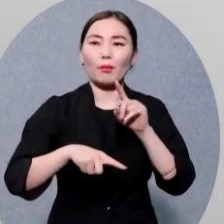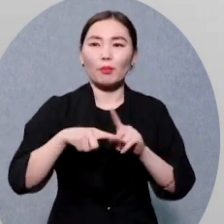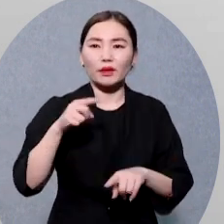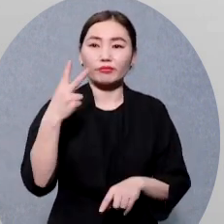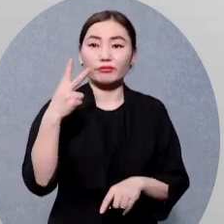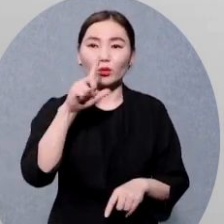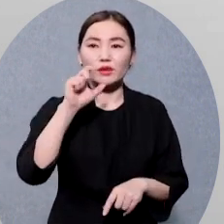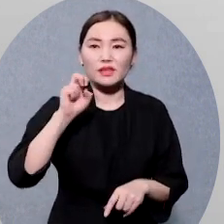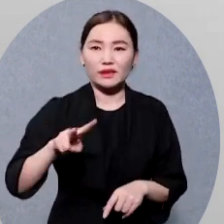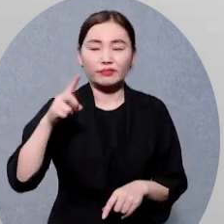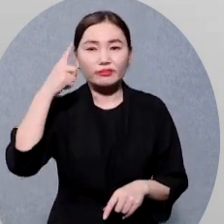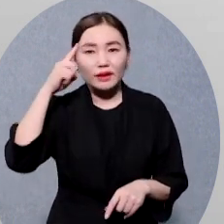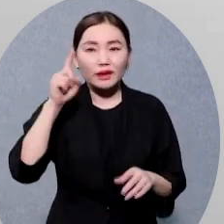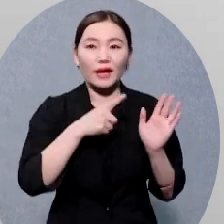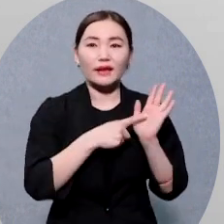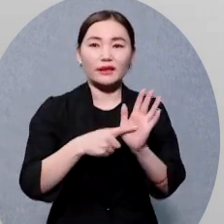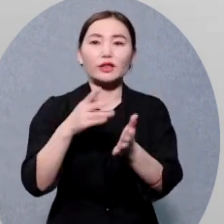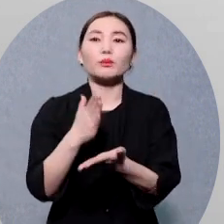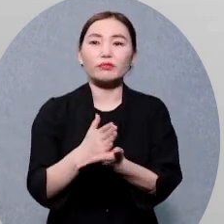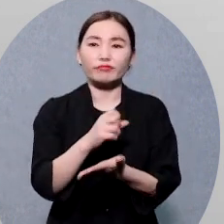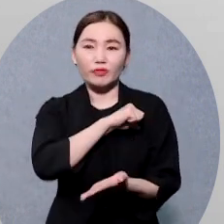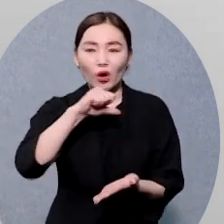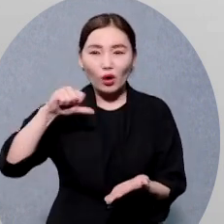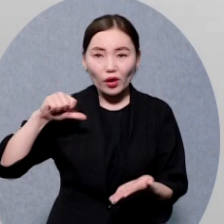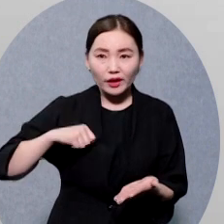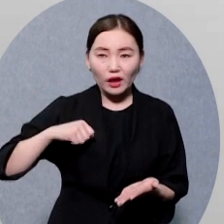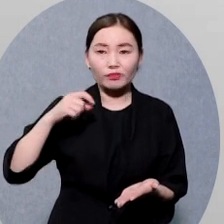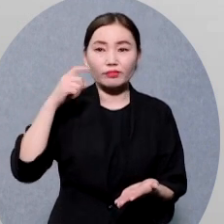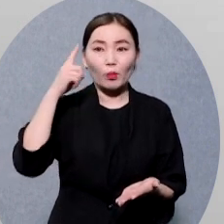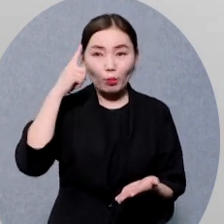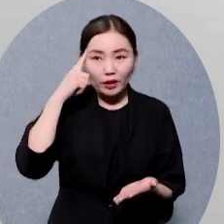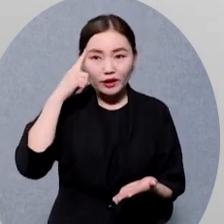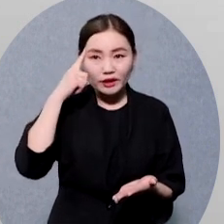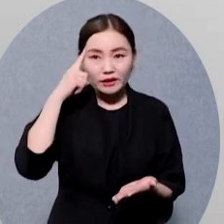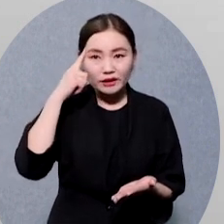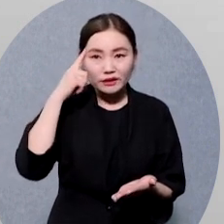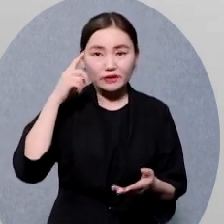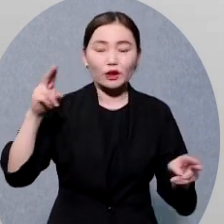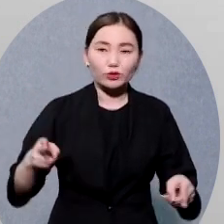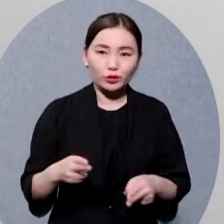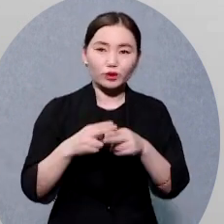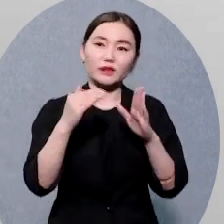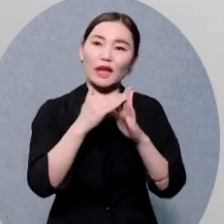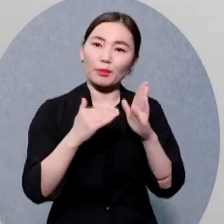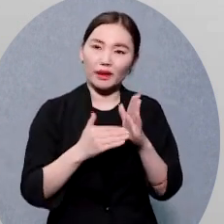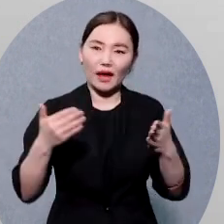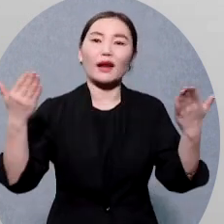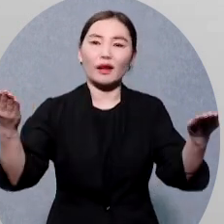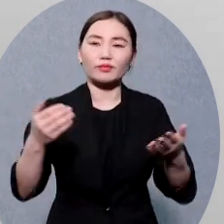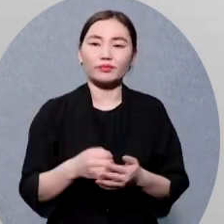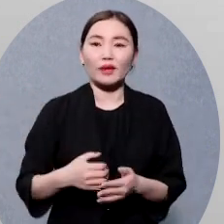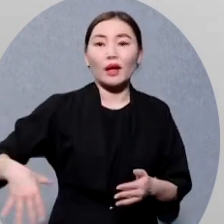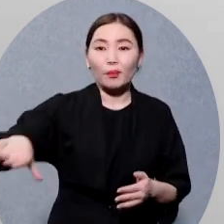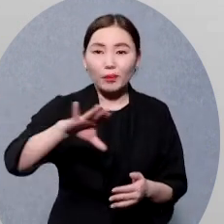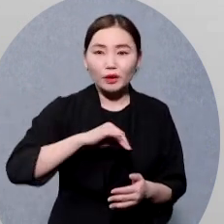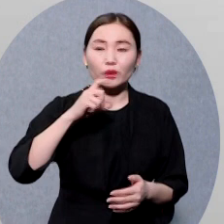санааг илэрхийлж байгааг өөрийн үзэл бодлын үүднээс дүгнэн тайлбарлана. За энэ бол Далай ламын сургаалыг багш нь өгсөн байна. За бид